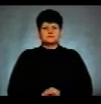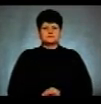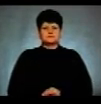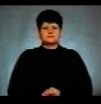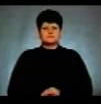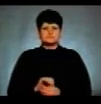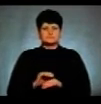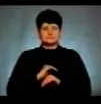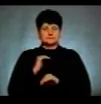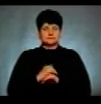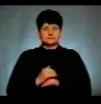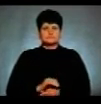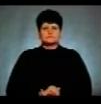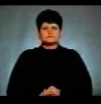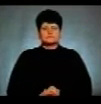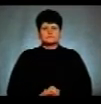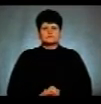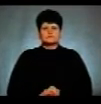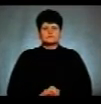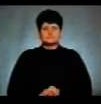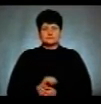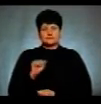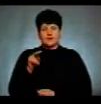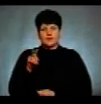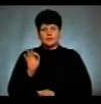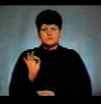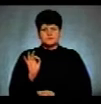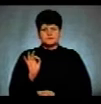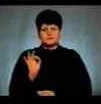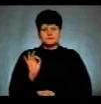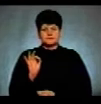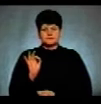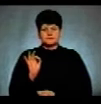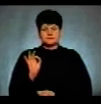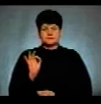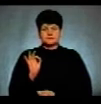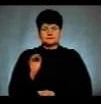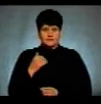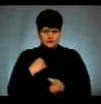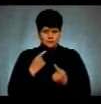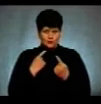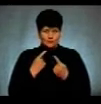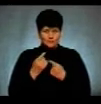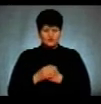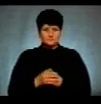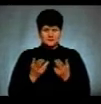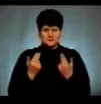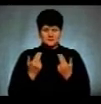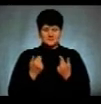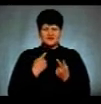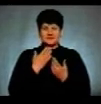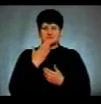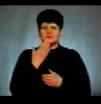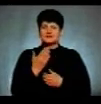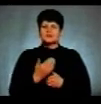Добрий вечір! Алло. Алло, ми вас слухаємо. Алло, ви зі мною говорите? Так, звичайно, запитуйте.